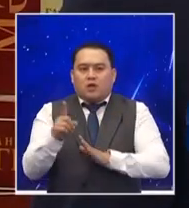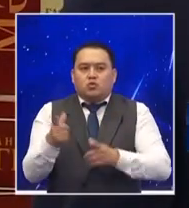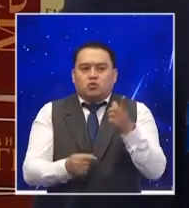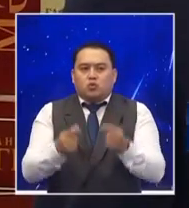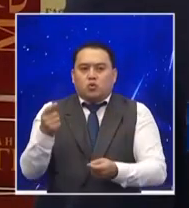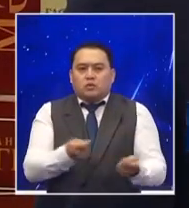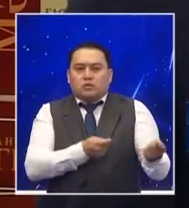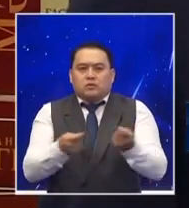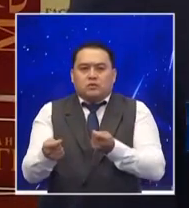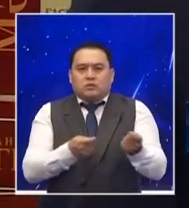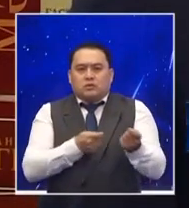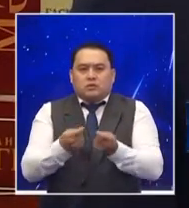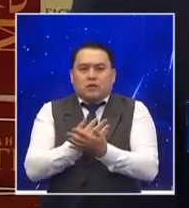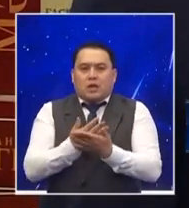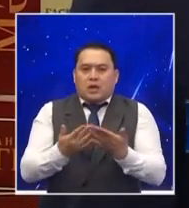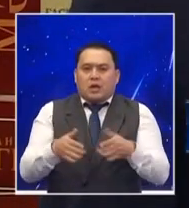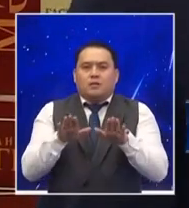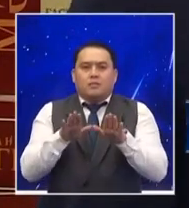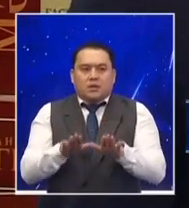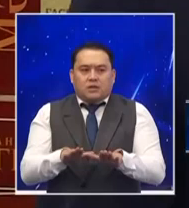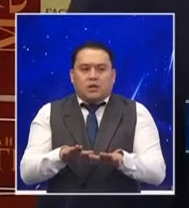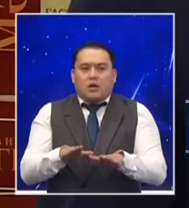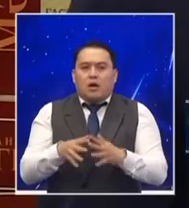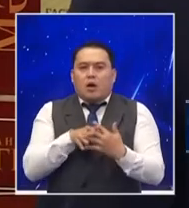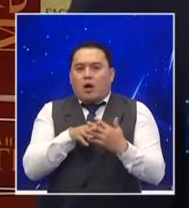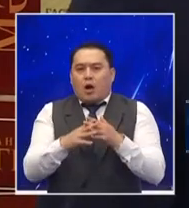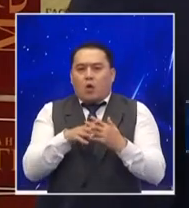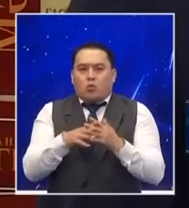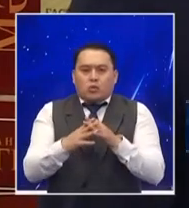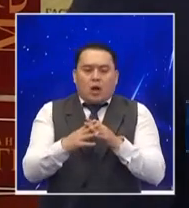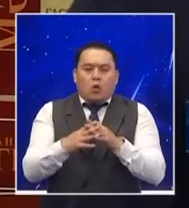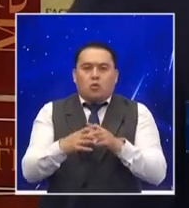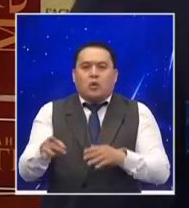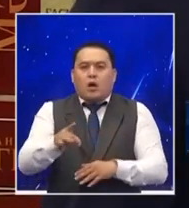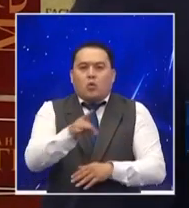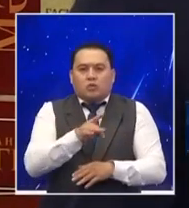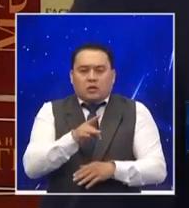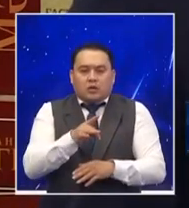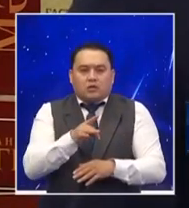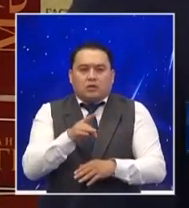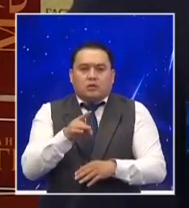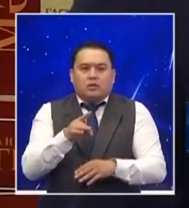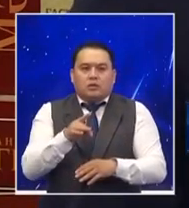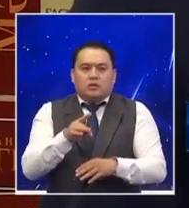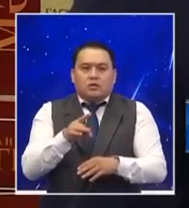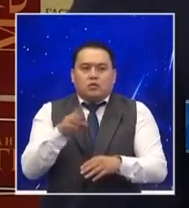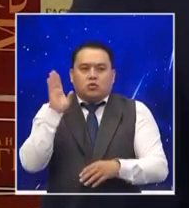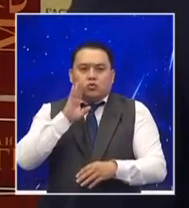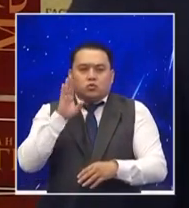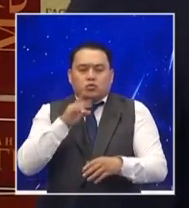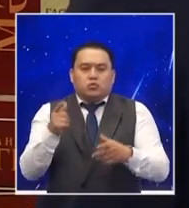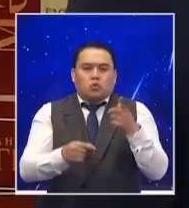сүт тасыдық, әр жерден ауыл-ауыл, аудан-ауданнан кішігірім нелерден,